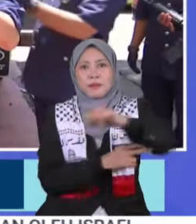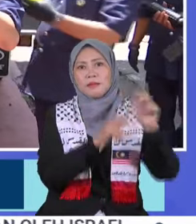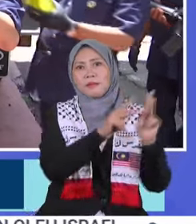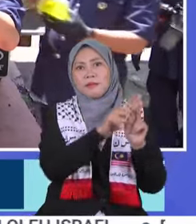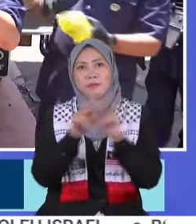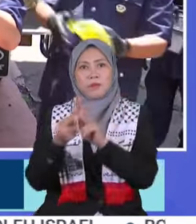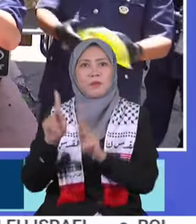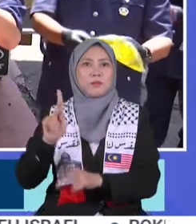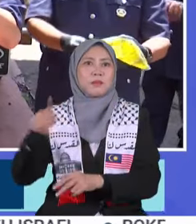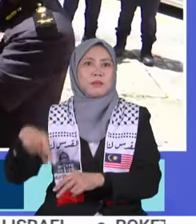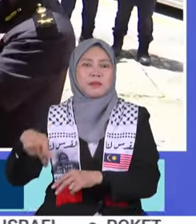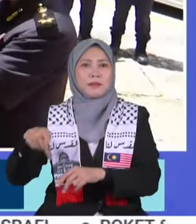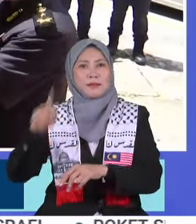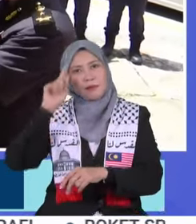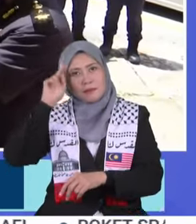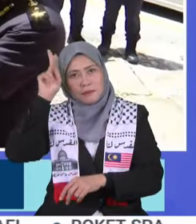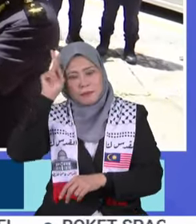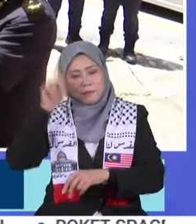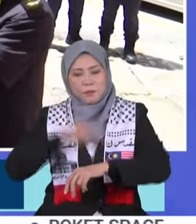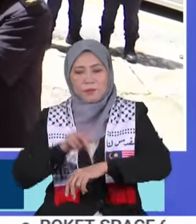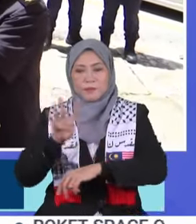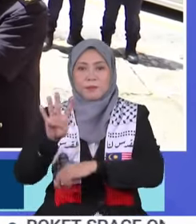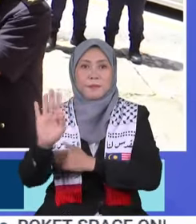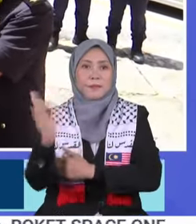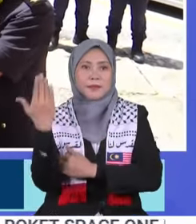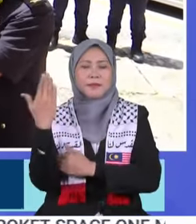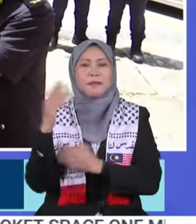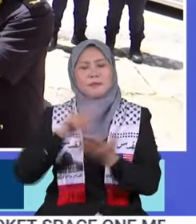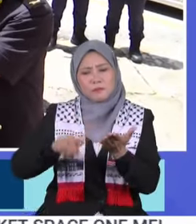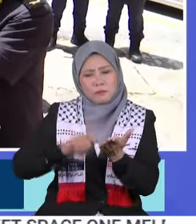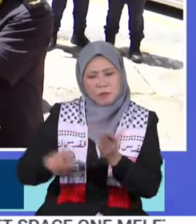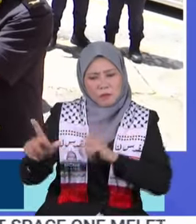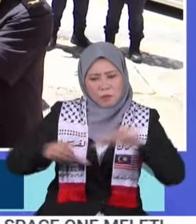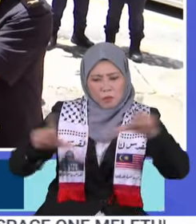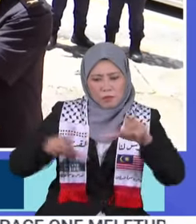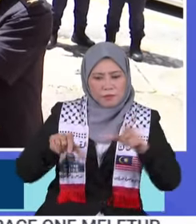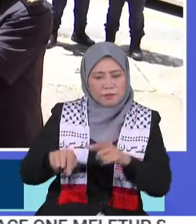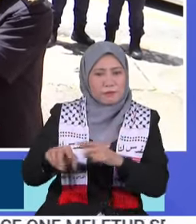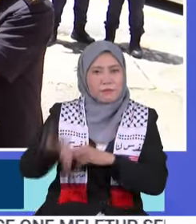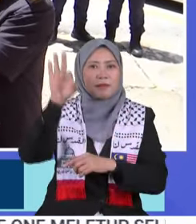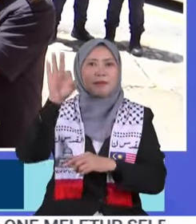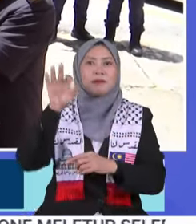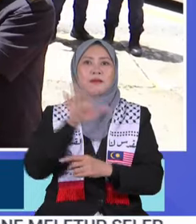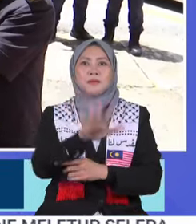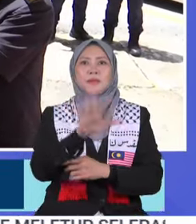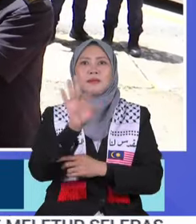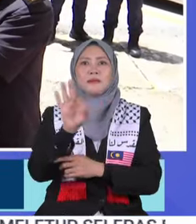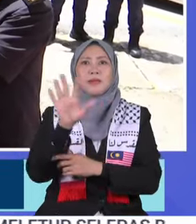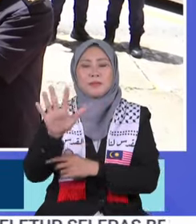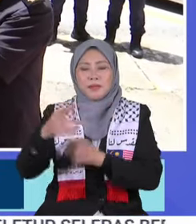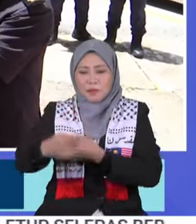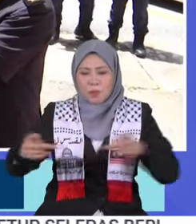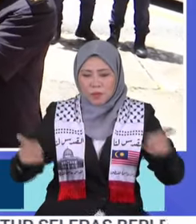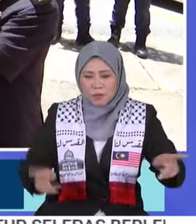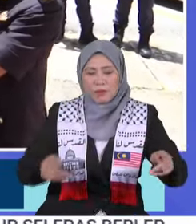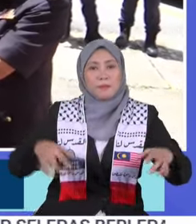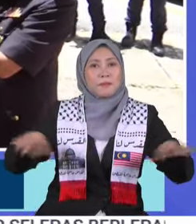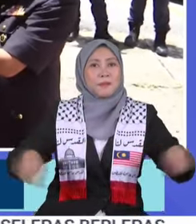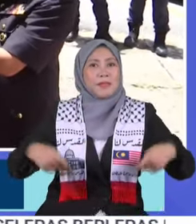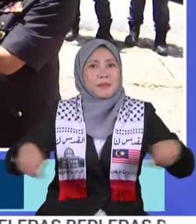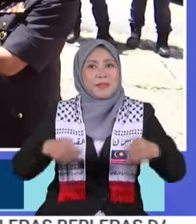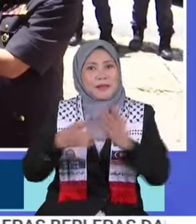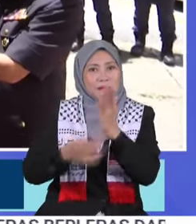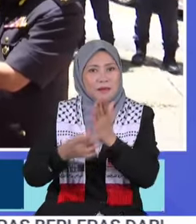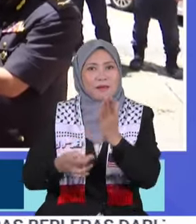Kampung Kubang Panjang Tumpat pada pukul 4 pagi. Pemeriksaan ke atas lori terbabit menemukan 595 kotak minyak masak